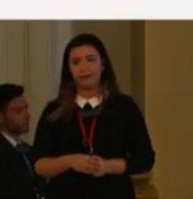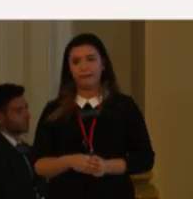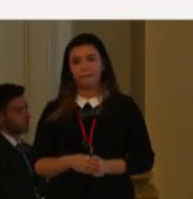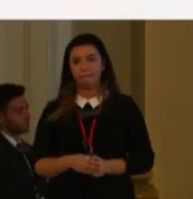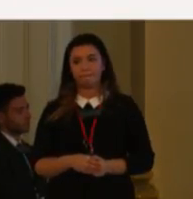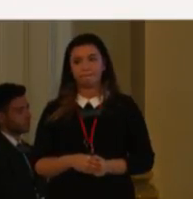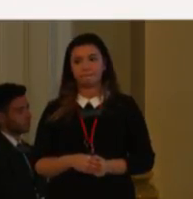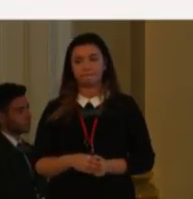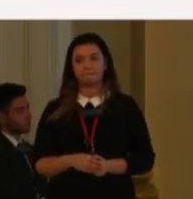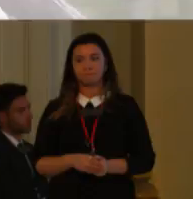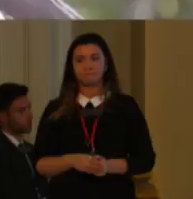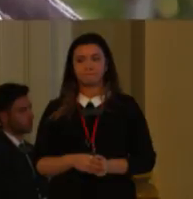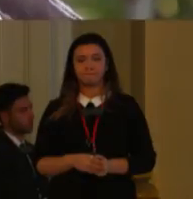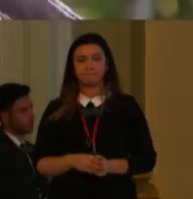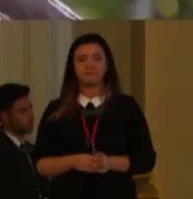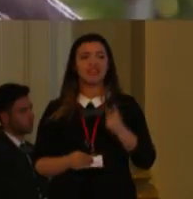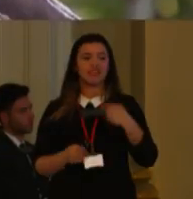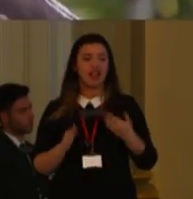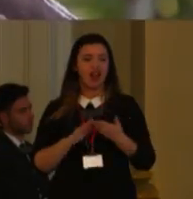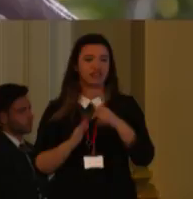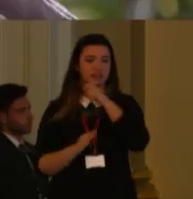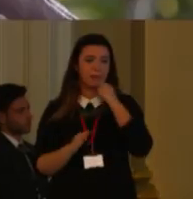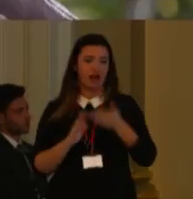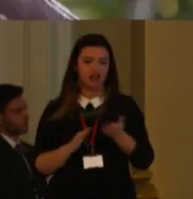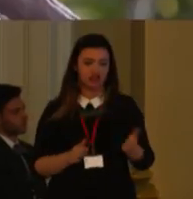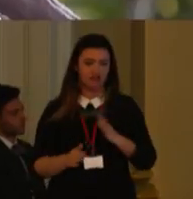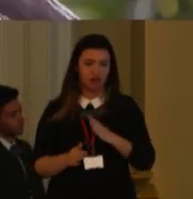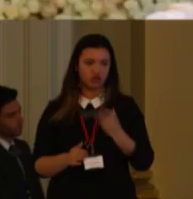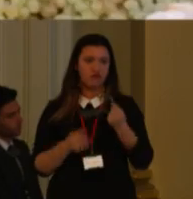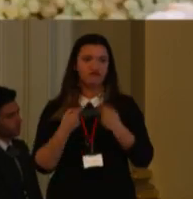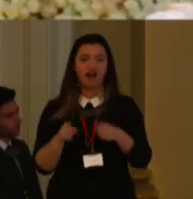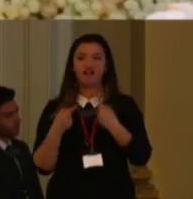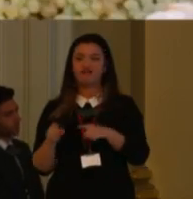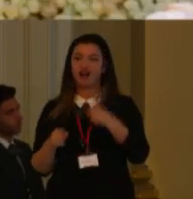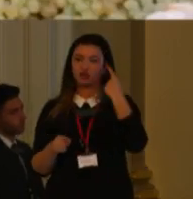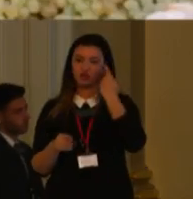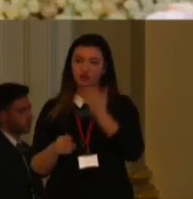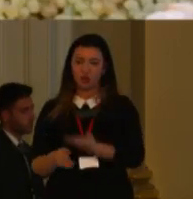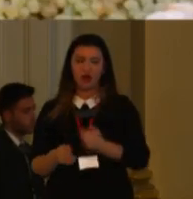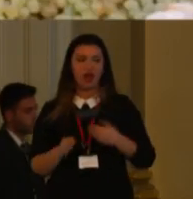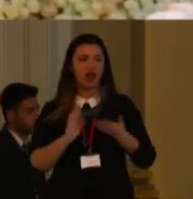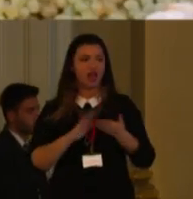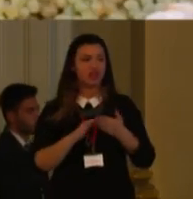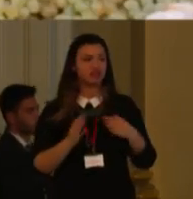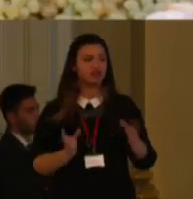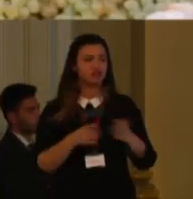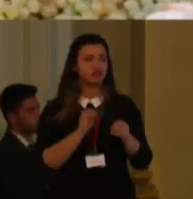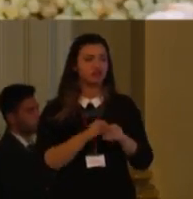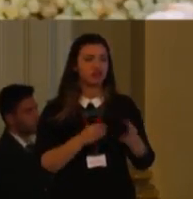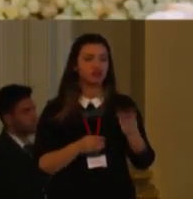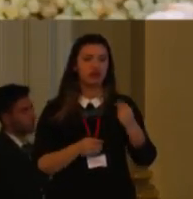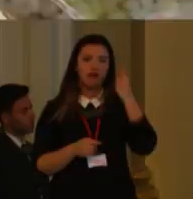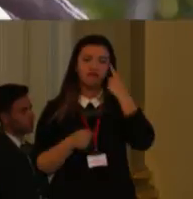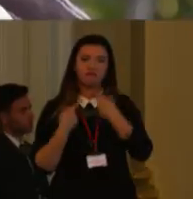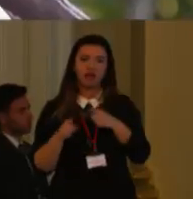İki tane arkadaşım var öyle, çok farklı düşünür. Arkadaş ortamında farklı